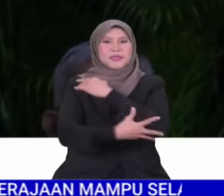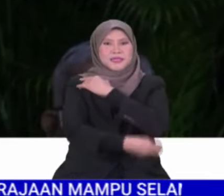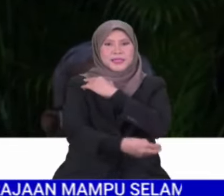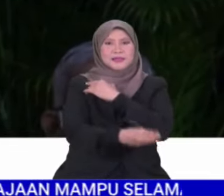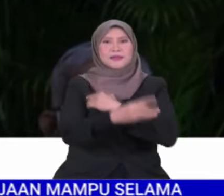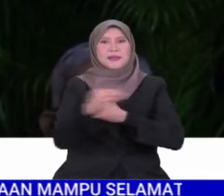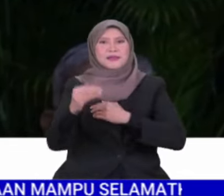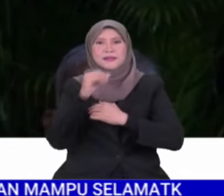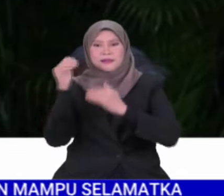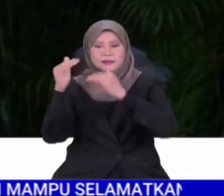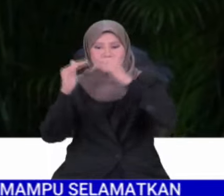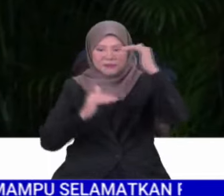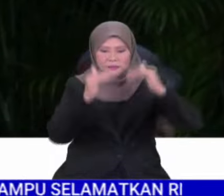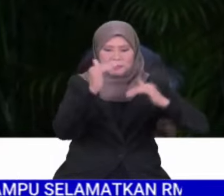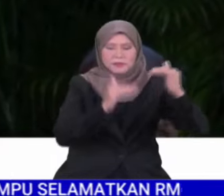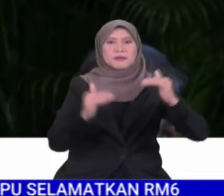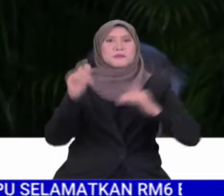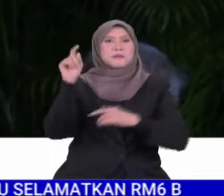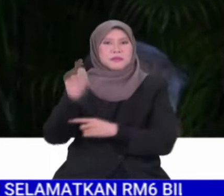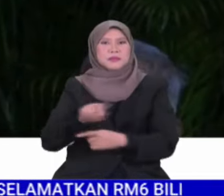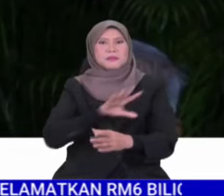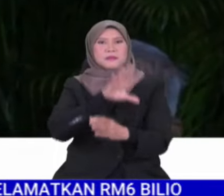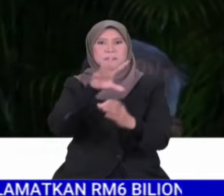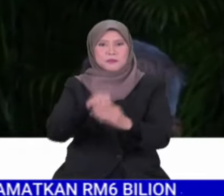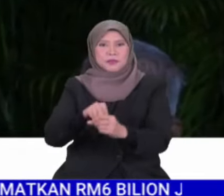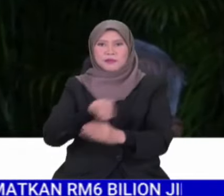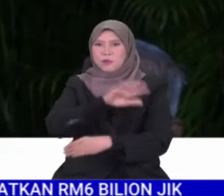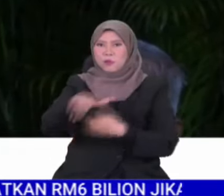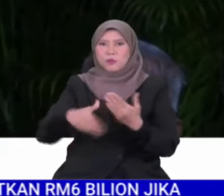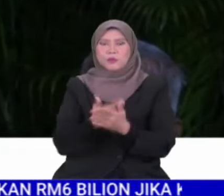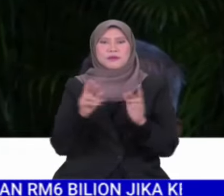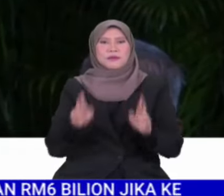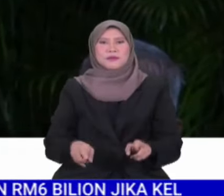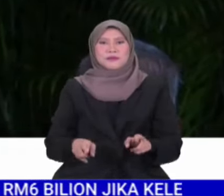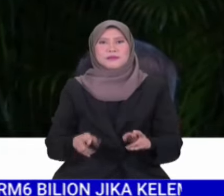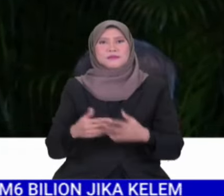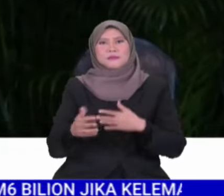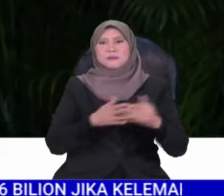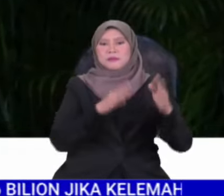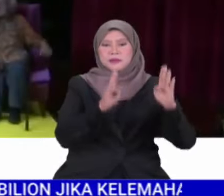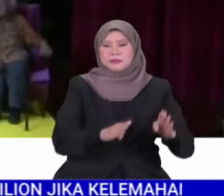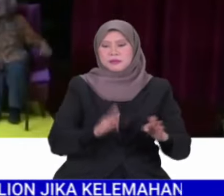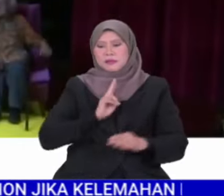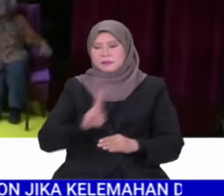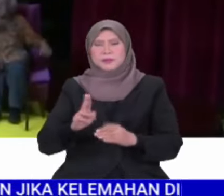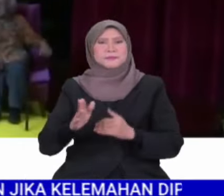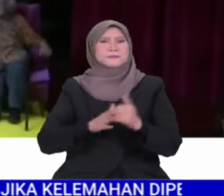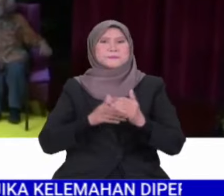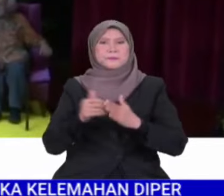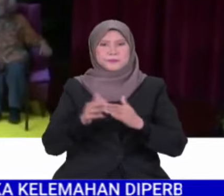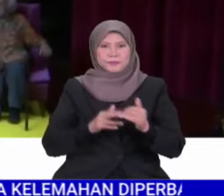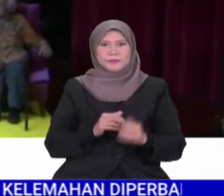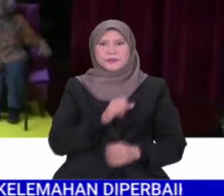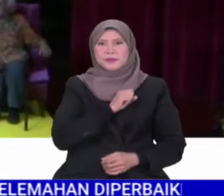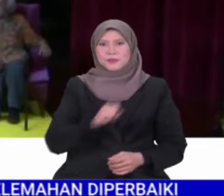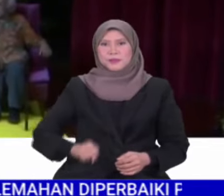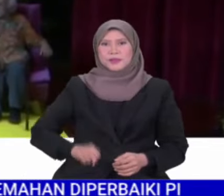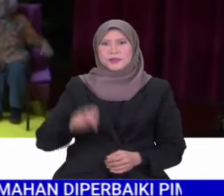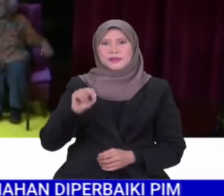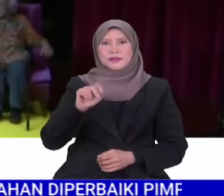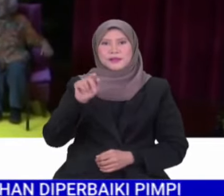dan ketidaksamarataan perlu melibatkan penyertaan semua rakyat tanpa mengira etnik dan agama. Sultan Nazrin